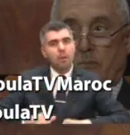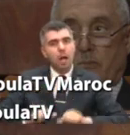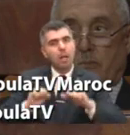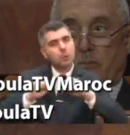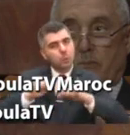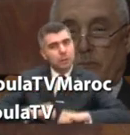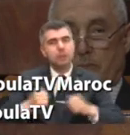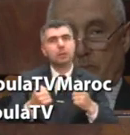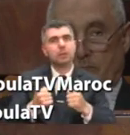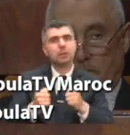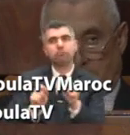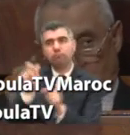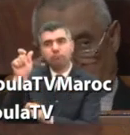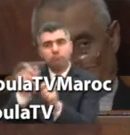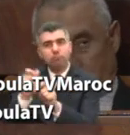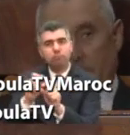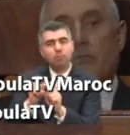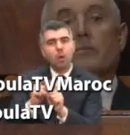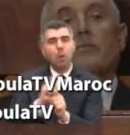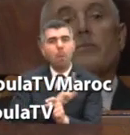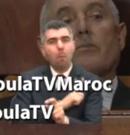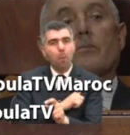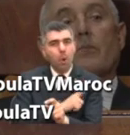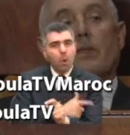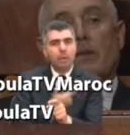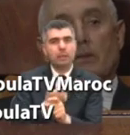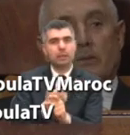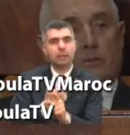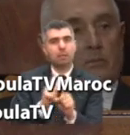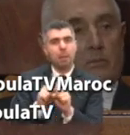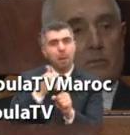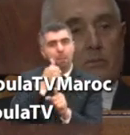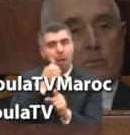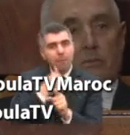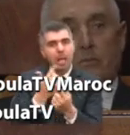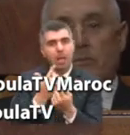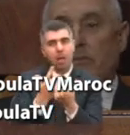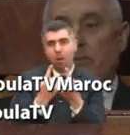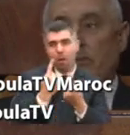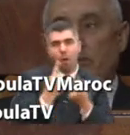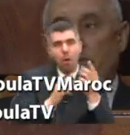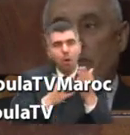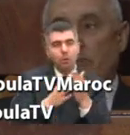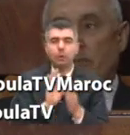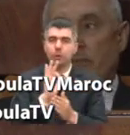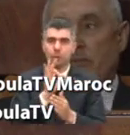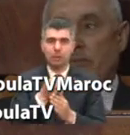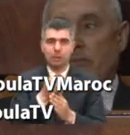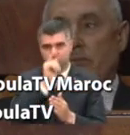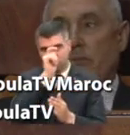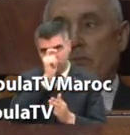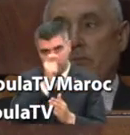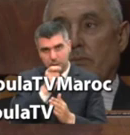واللجان المختصة وكذلك الأمن الوطني محاربة ظاهرة الغش والتسريبات اللي انتشرت في المجتمع